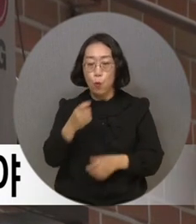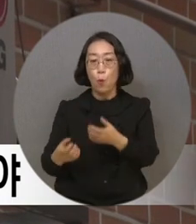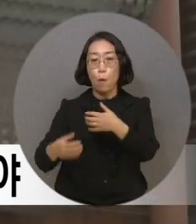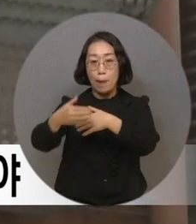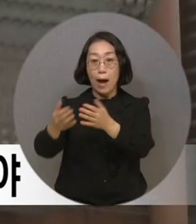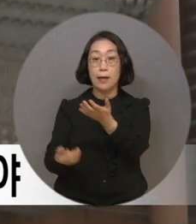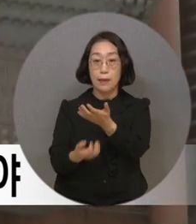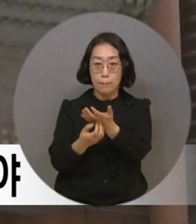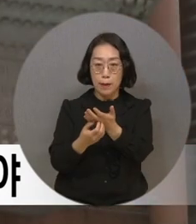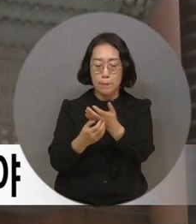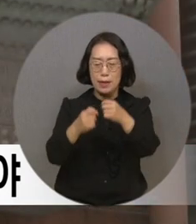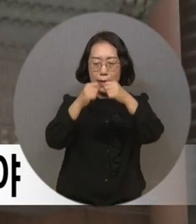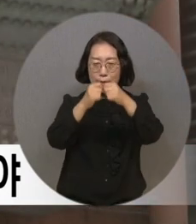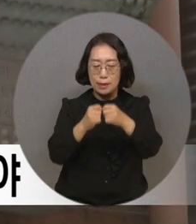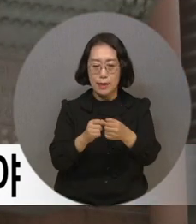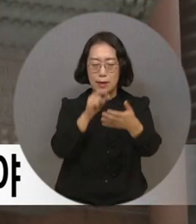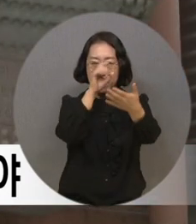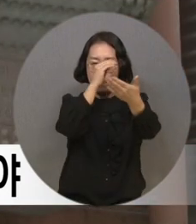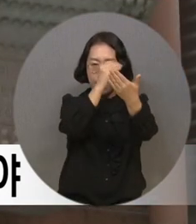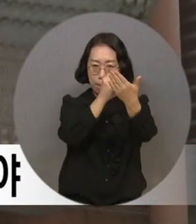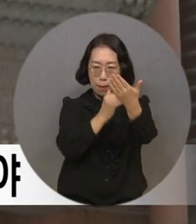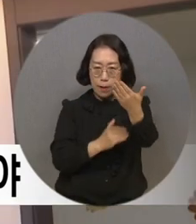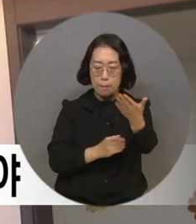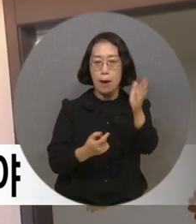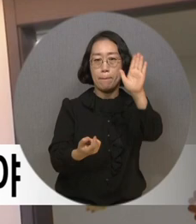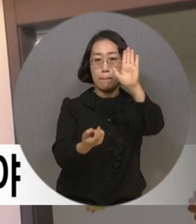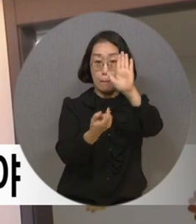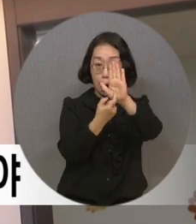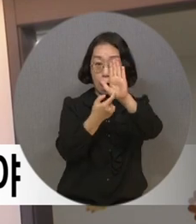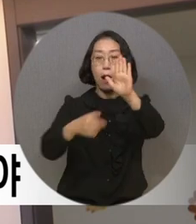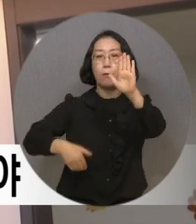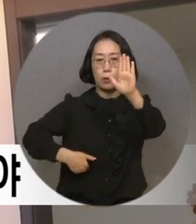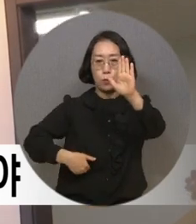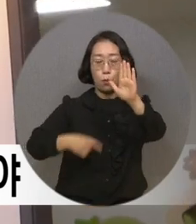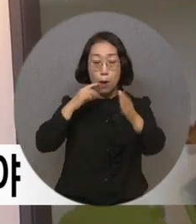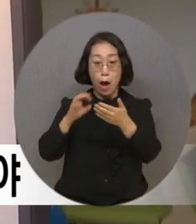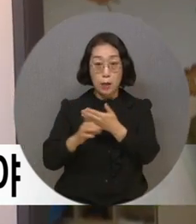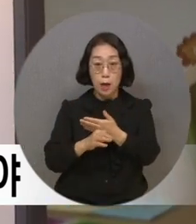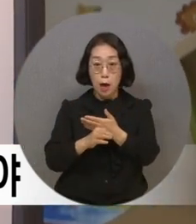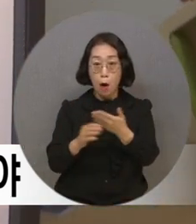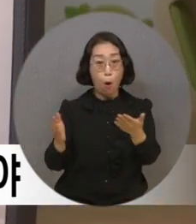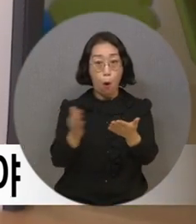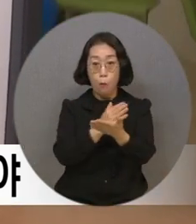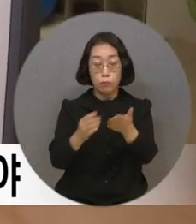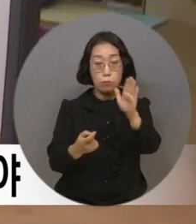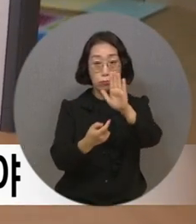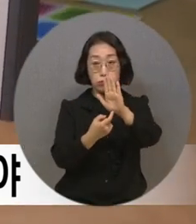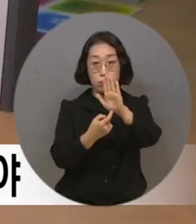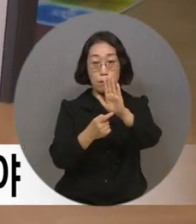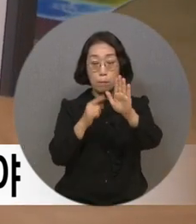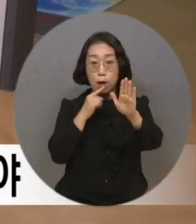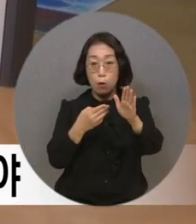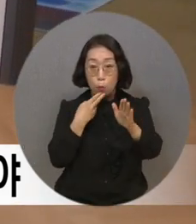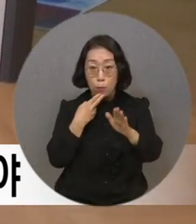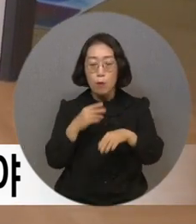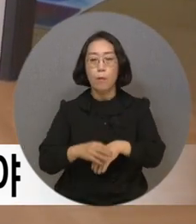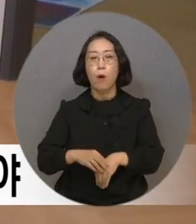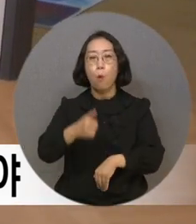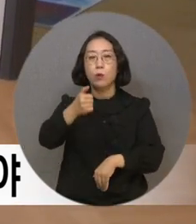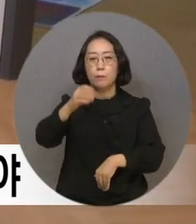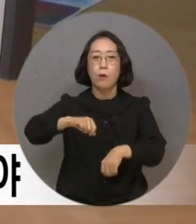세부 비목을 구체적으로 표시하고 광고해야 합니다. 만약 관리비 내역을 표기하지 않을 경우 50만 원의